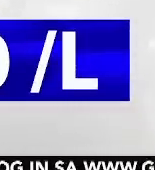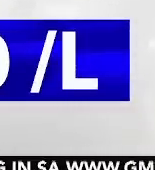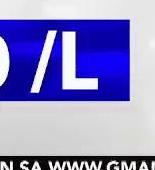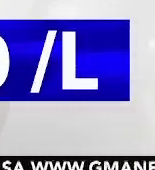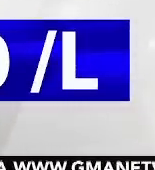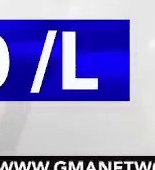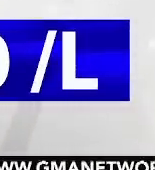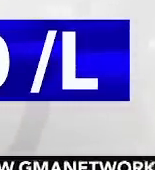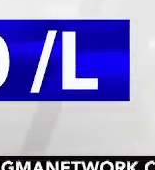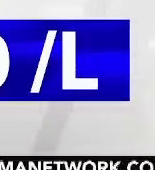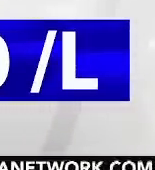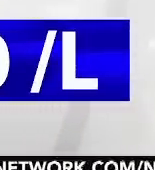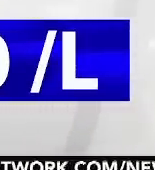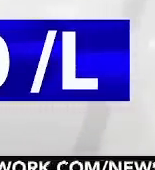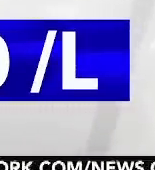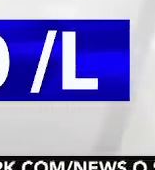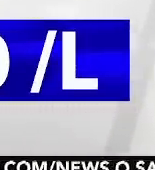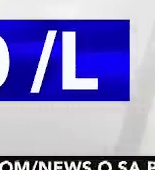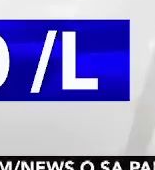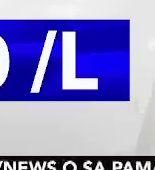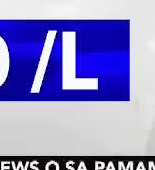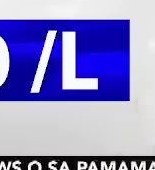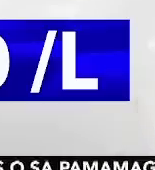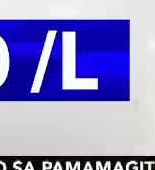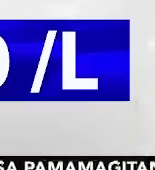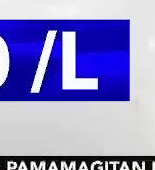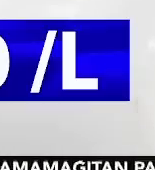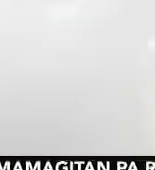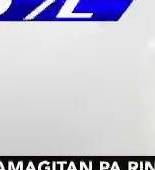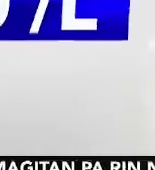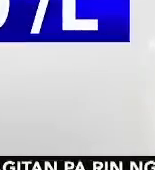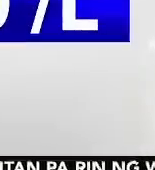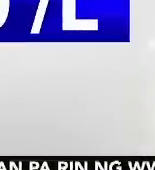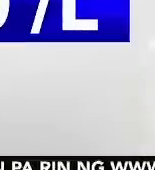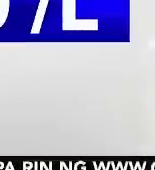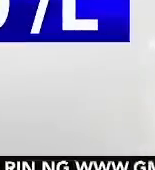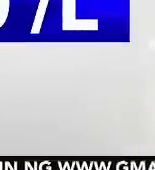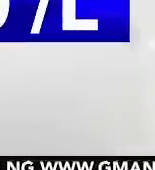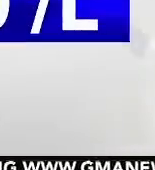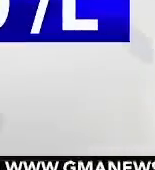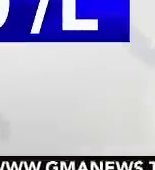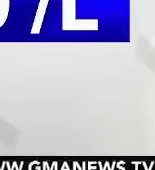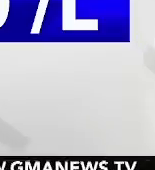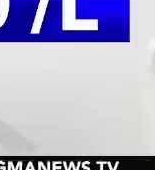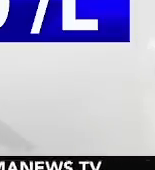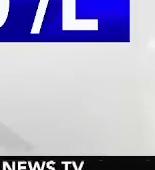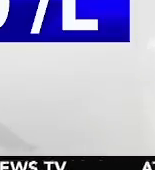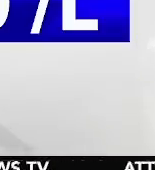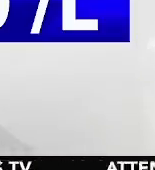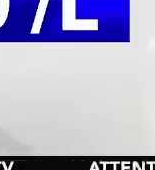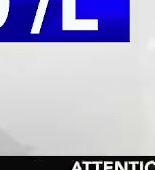10 sentimo sa kerosene. Nangangalahati pa lang ang taon. Pero ayon sa Department of Energy, hanggang nitong June